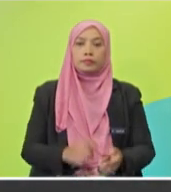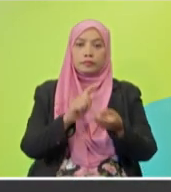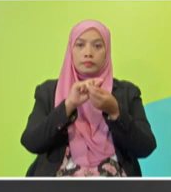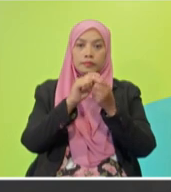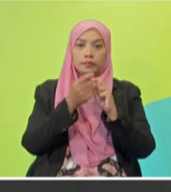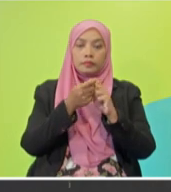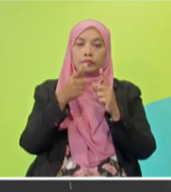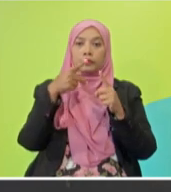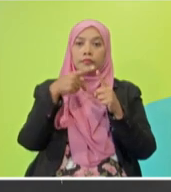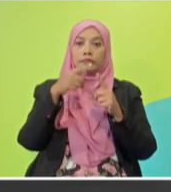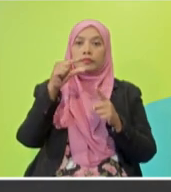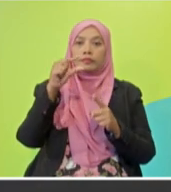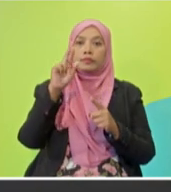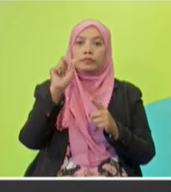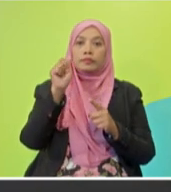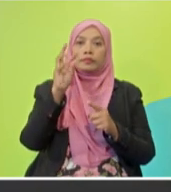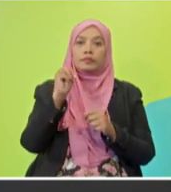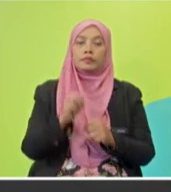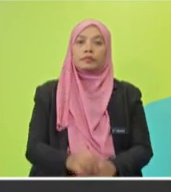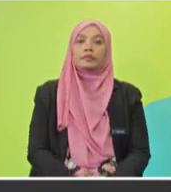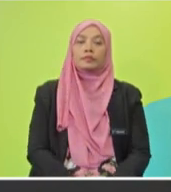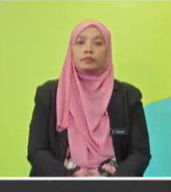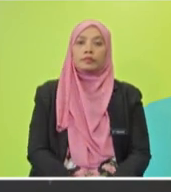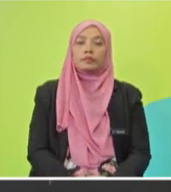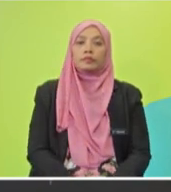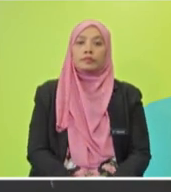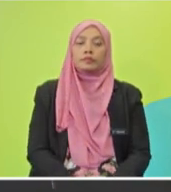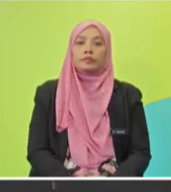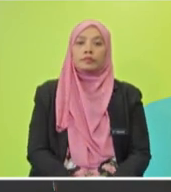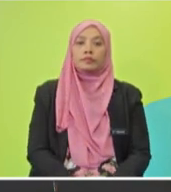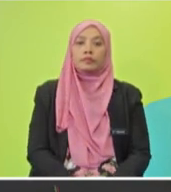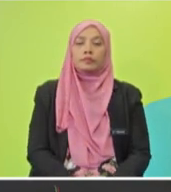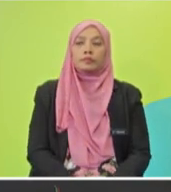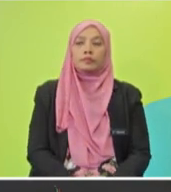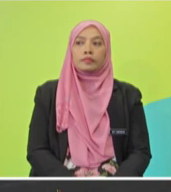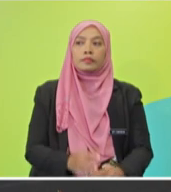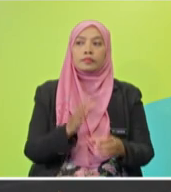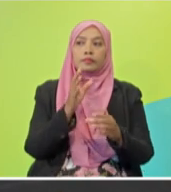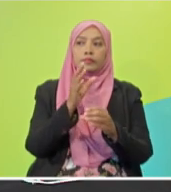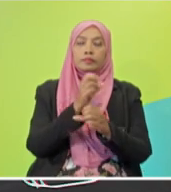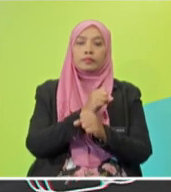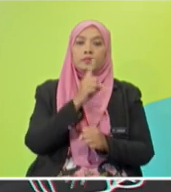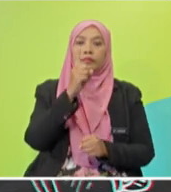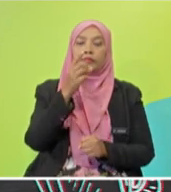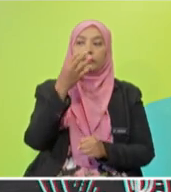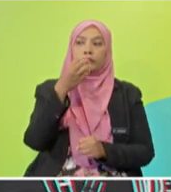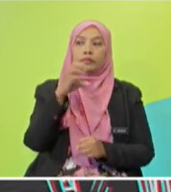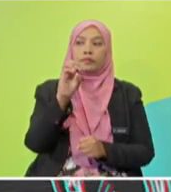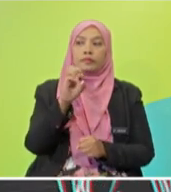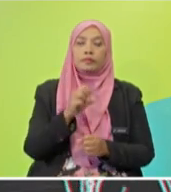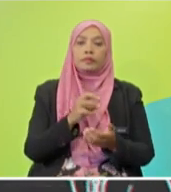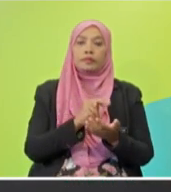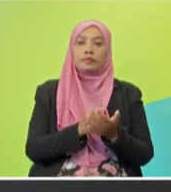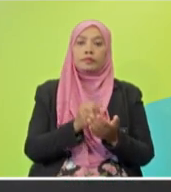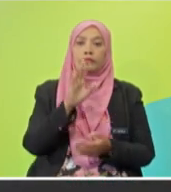Okey. Jadi kita akan dapat 100 nisbah 50 nisbah 250. Jadi kita boleh guna faktor